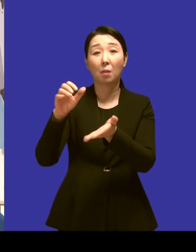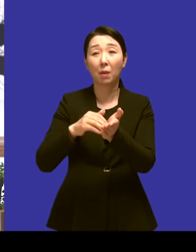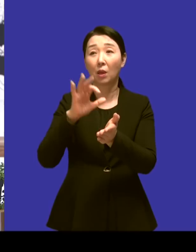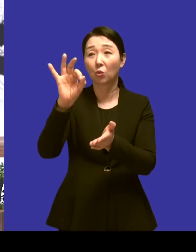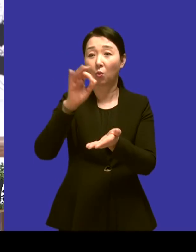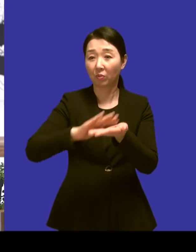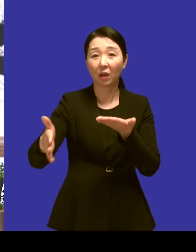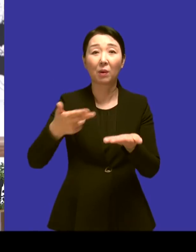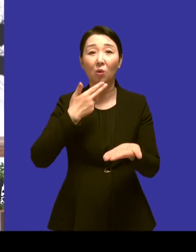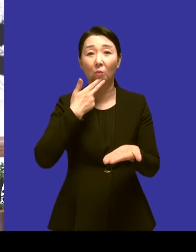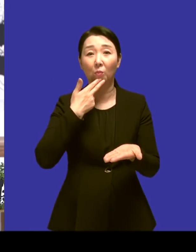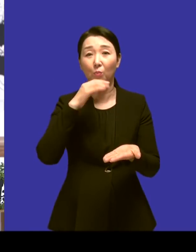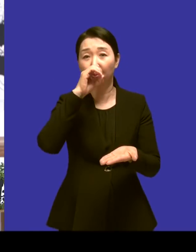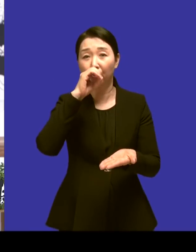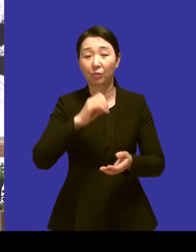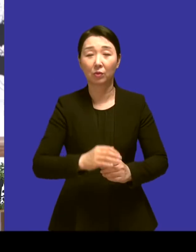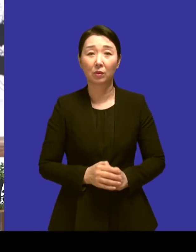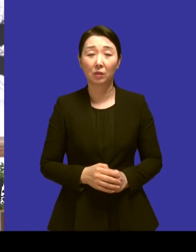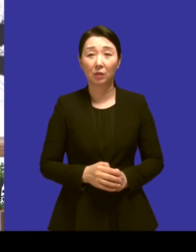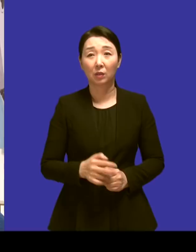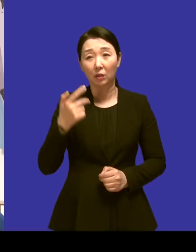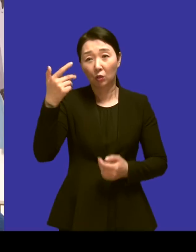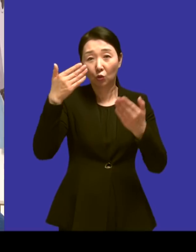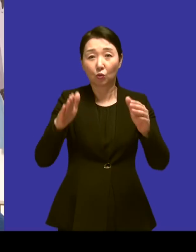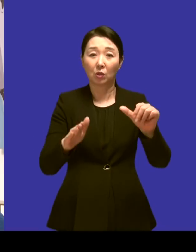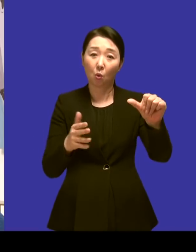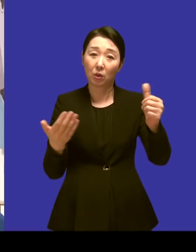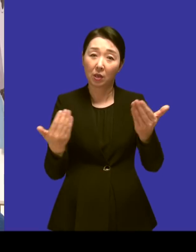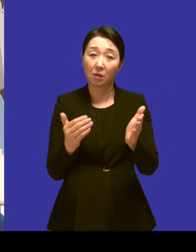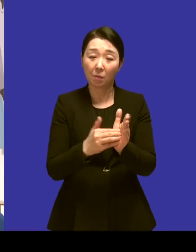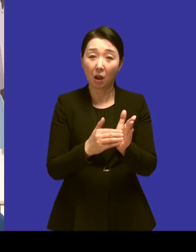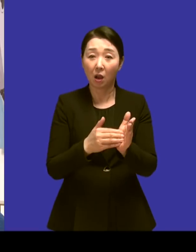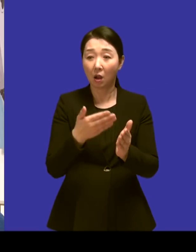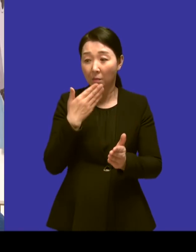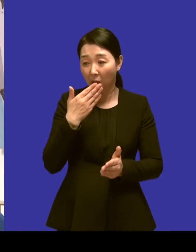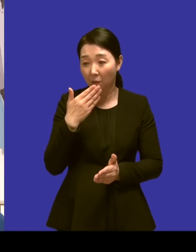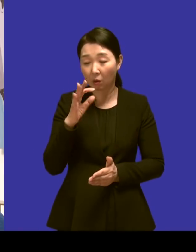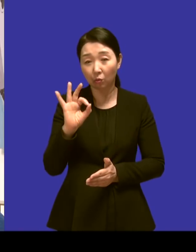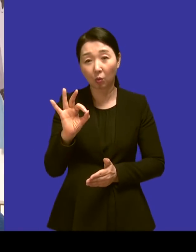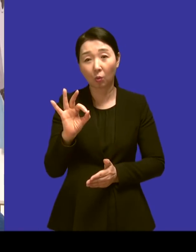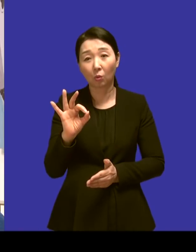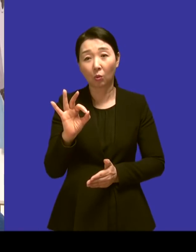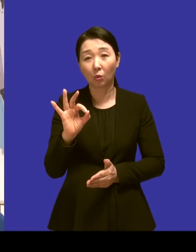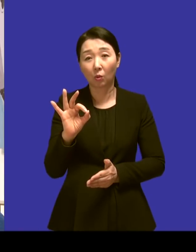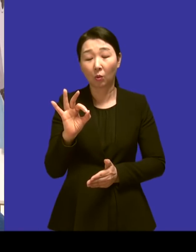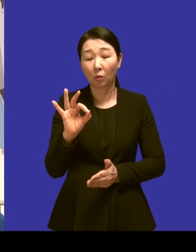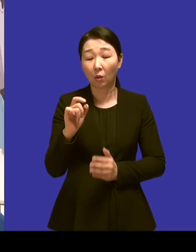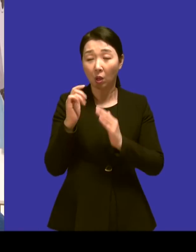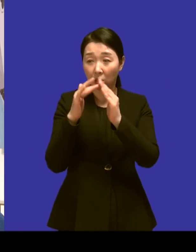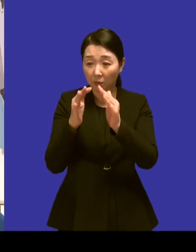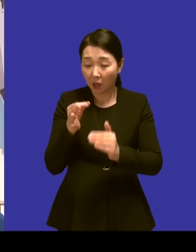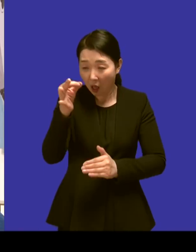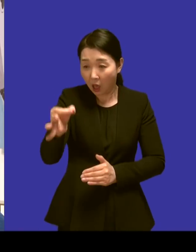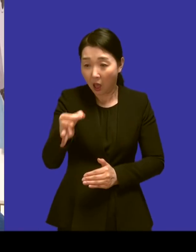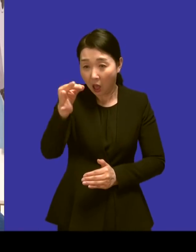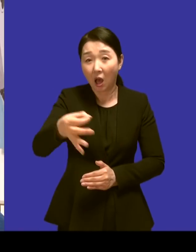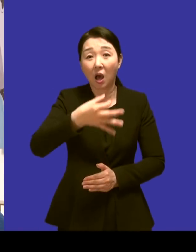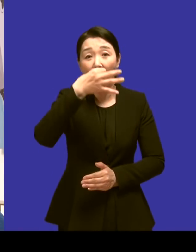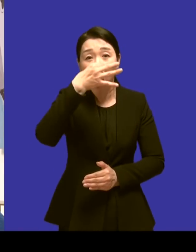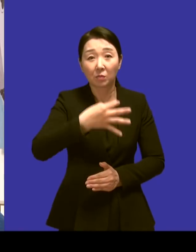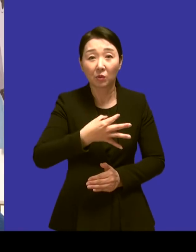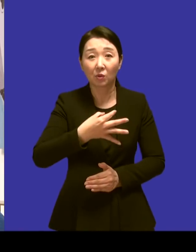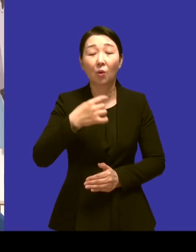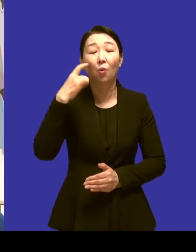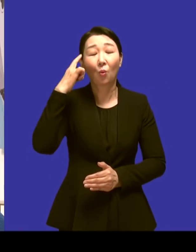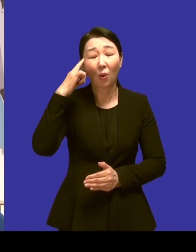제로인 거예요. 예. 그러니까 일주일에 5일을 일하는데 밥 먹을 돈조차 집값 내기 허덕이는 상황인 네네. 거죠. 그래서 네. 나머지